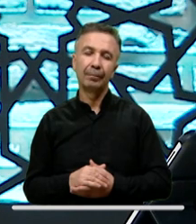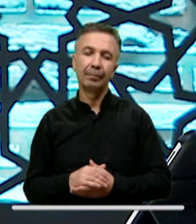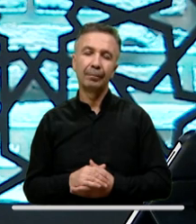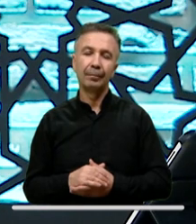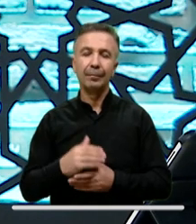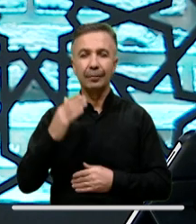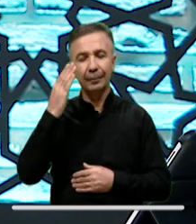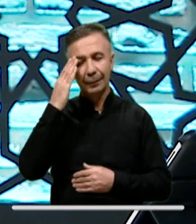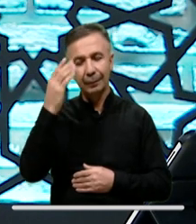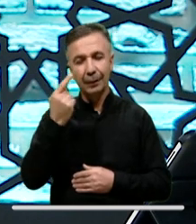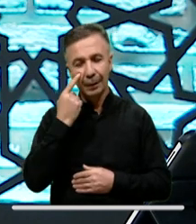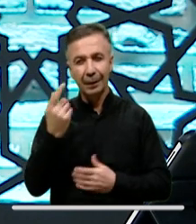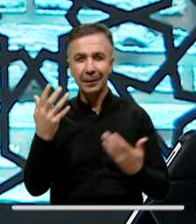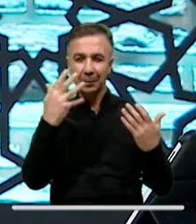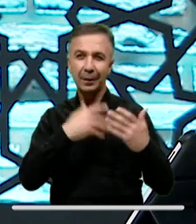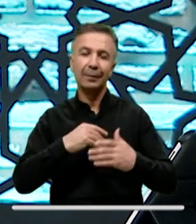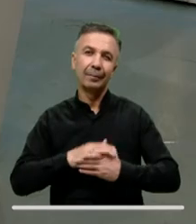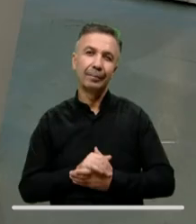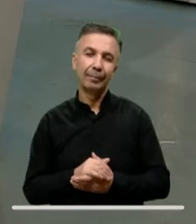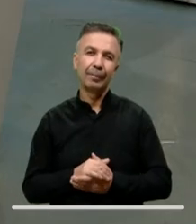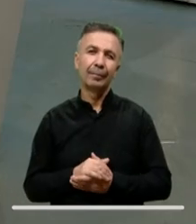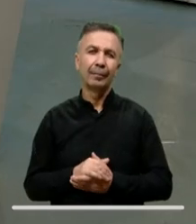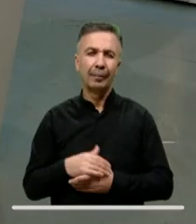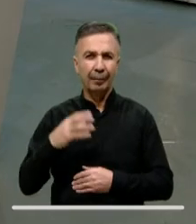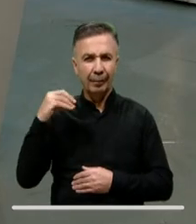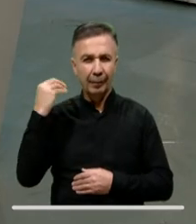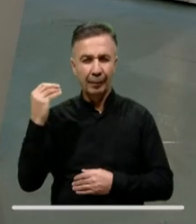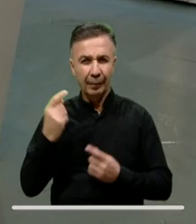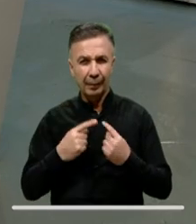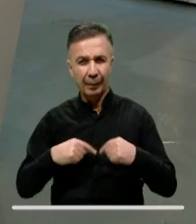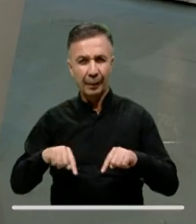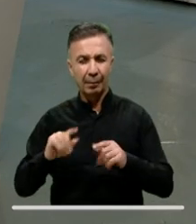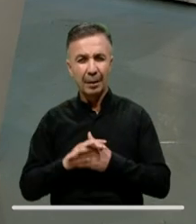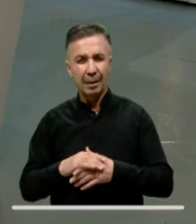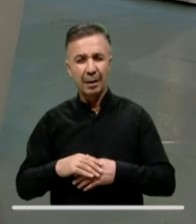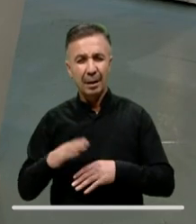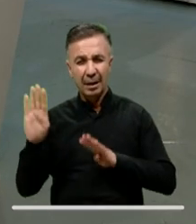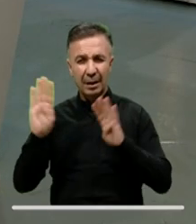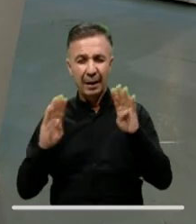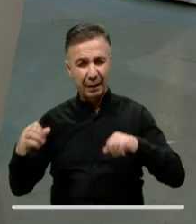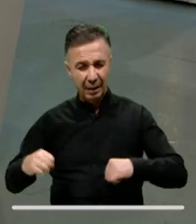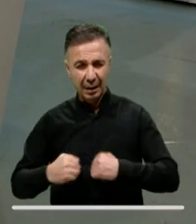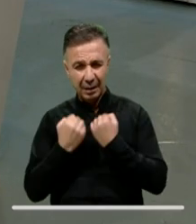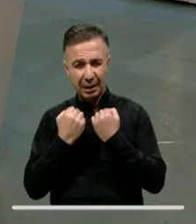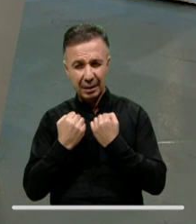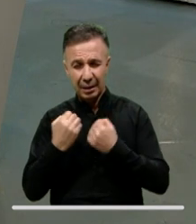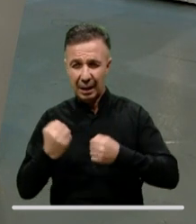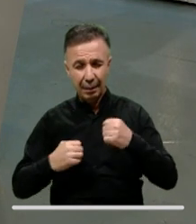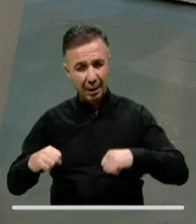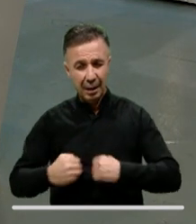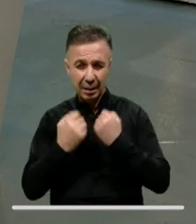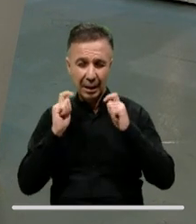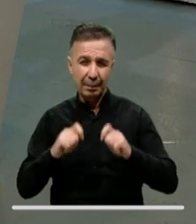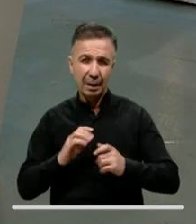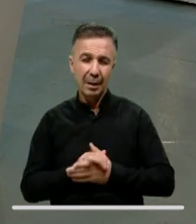Selamlar, hayırlı akşamlar hocam. Aleyküm selam. Hocam biz bir kaza yaptık, araba kazası. Geçmiş olsun.